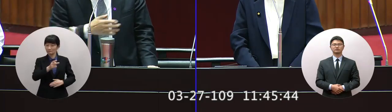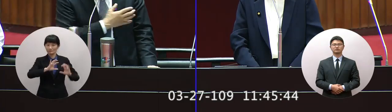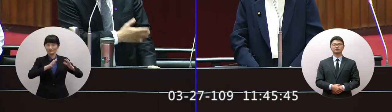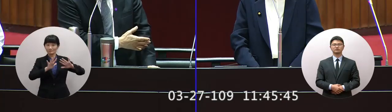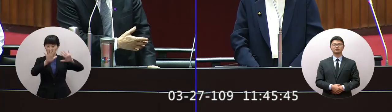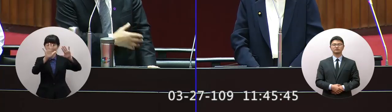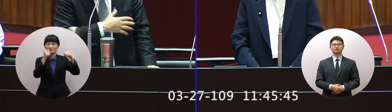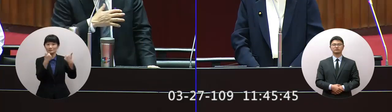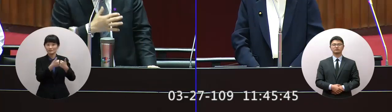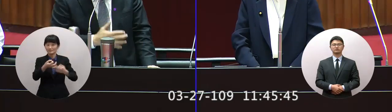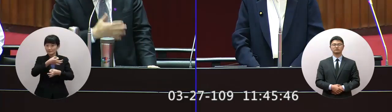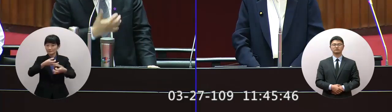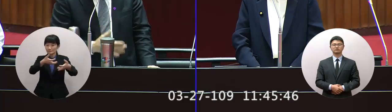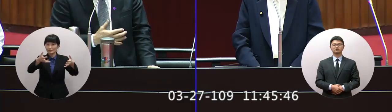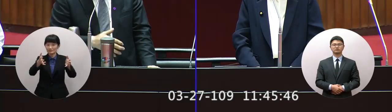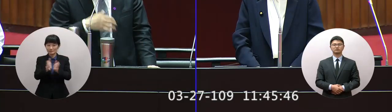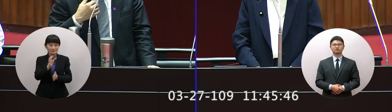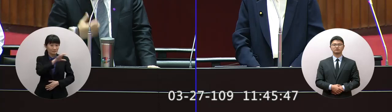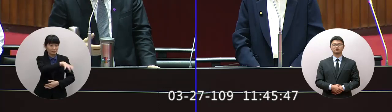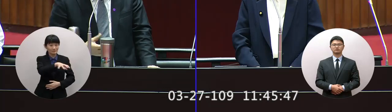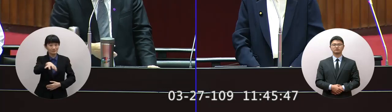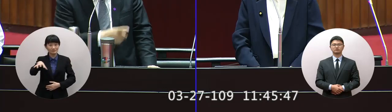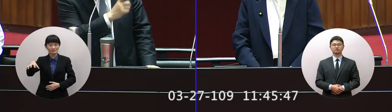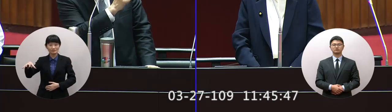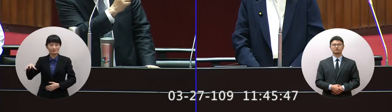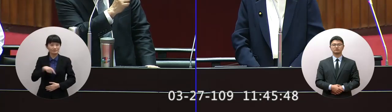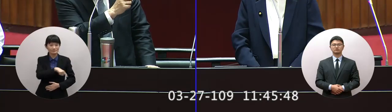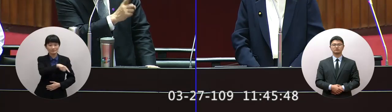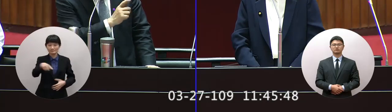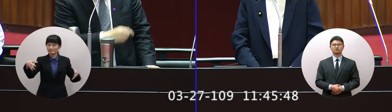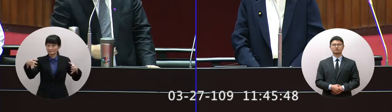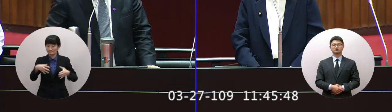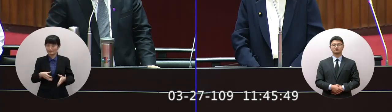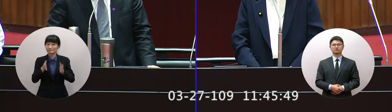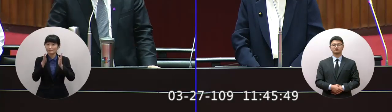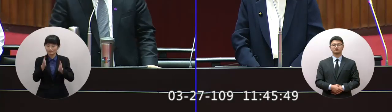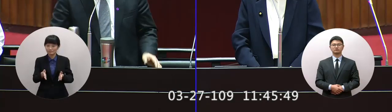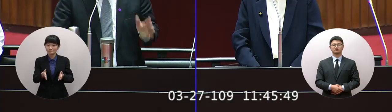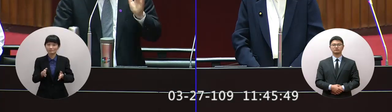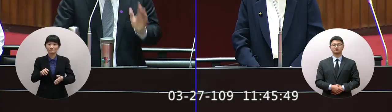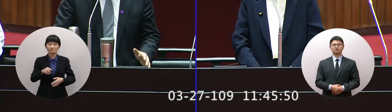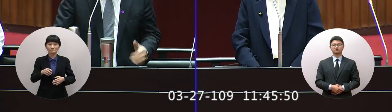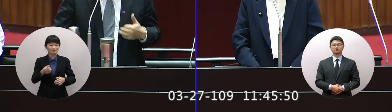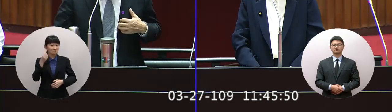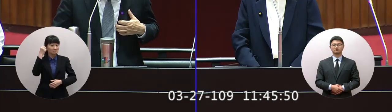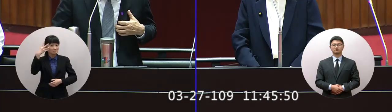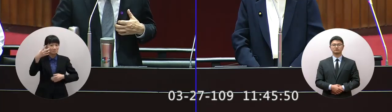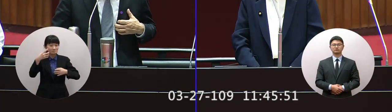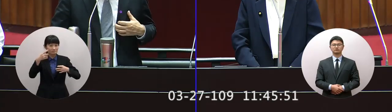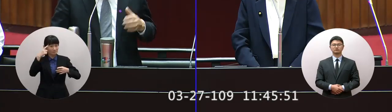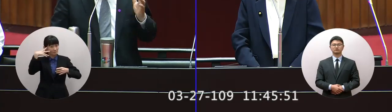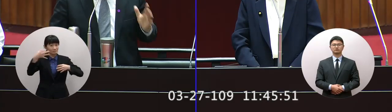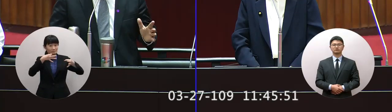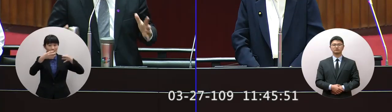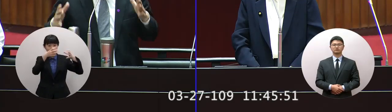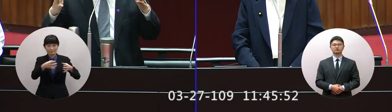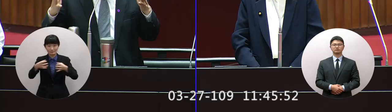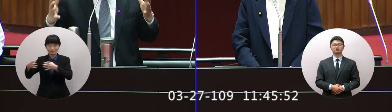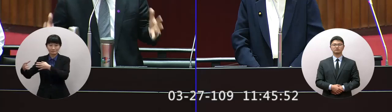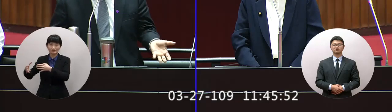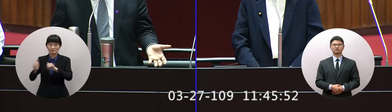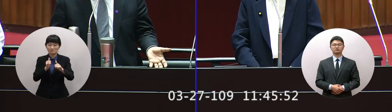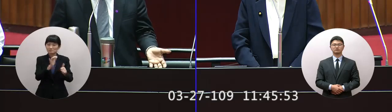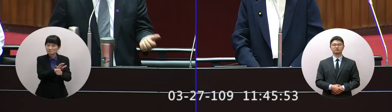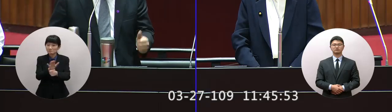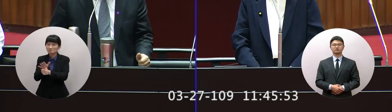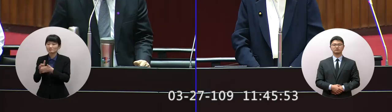会经济部相关的部会真正对这些新创人才要自